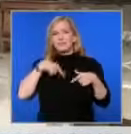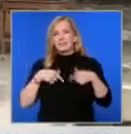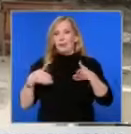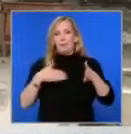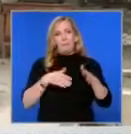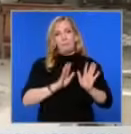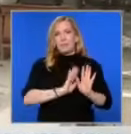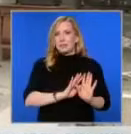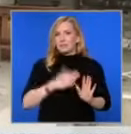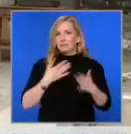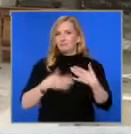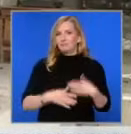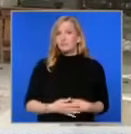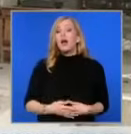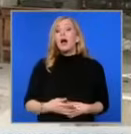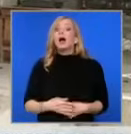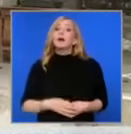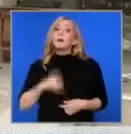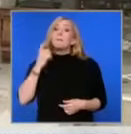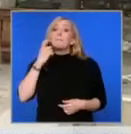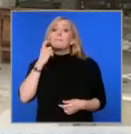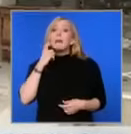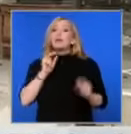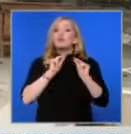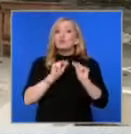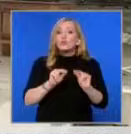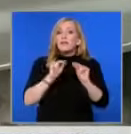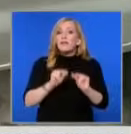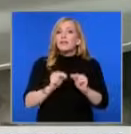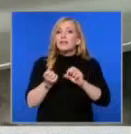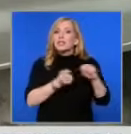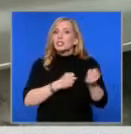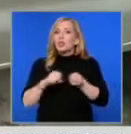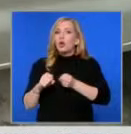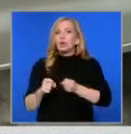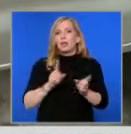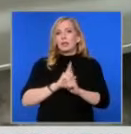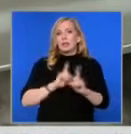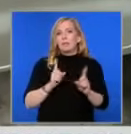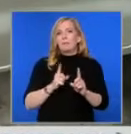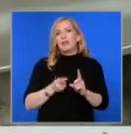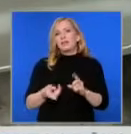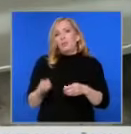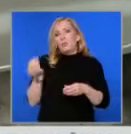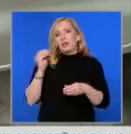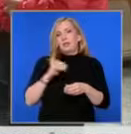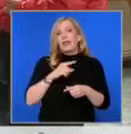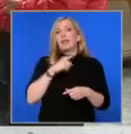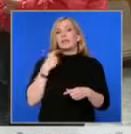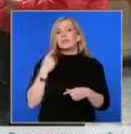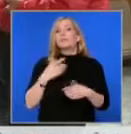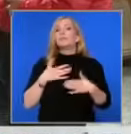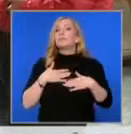трасето. От Планинската спасителна служба в Банско съветват скиорите и любителите на планината да не предприемат излишни рискове. При нужда